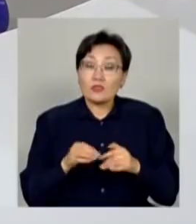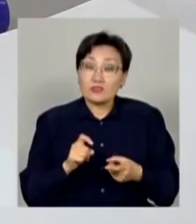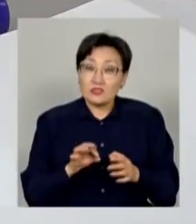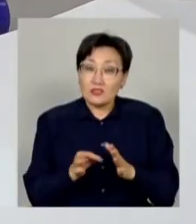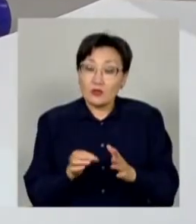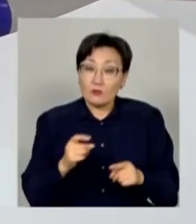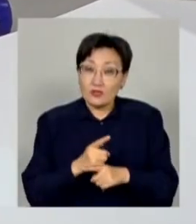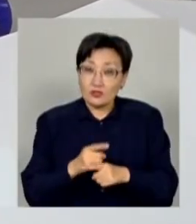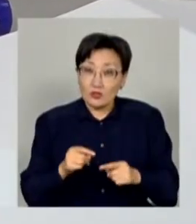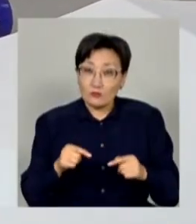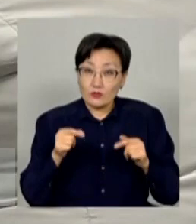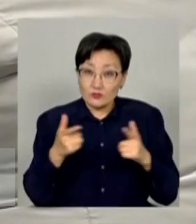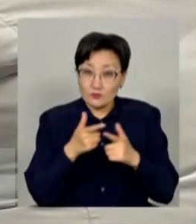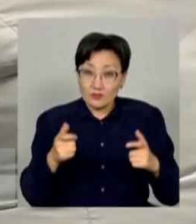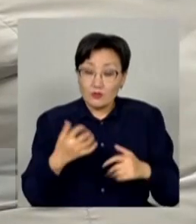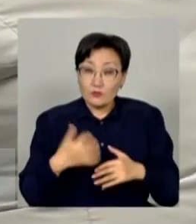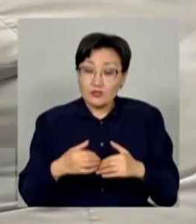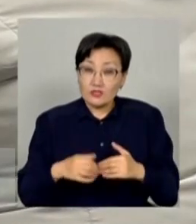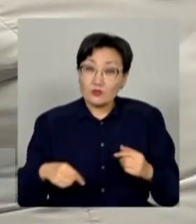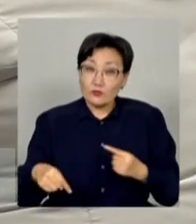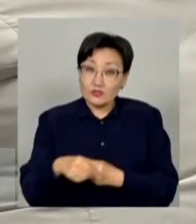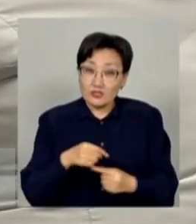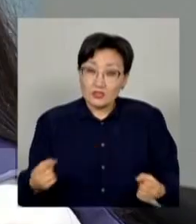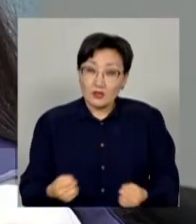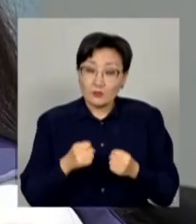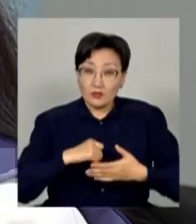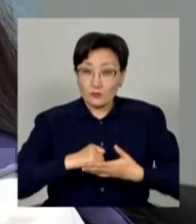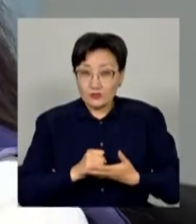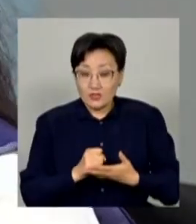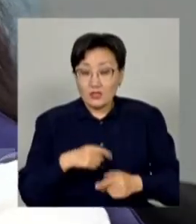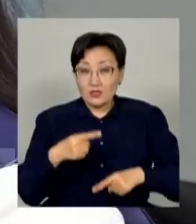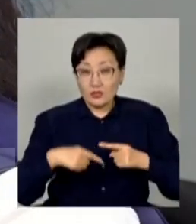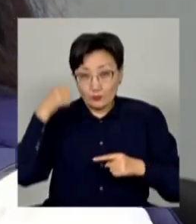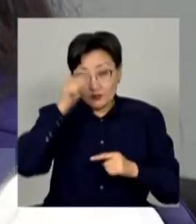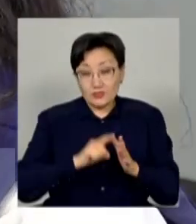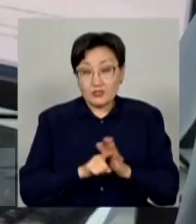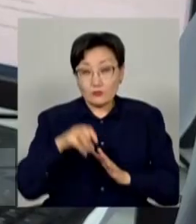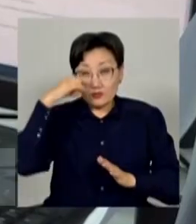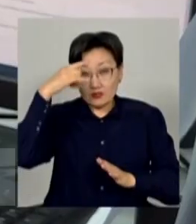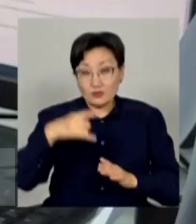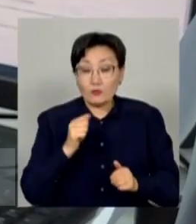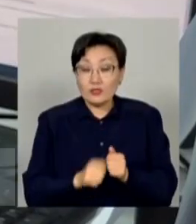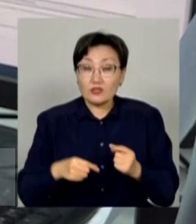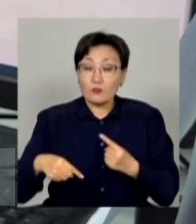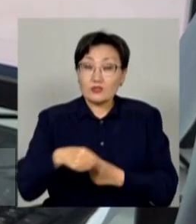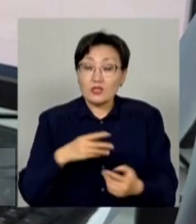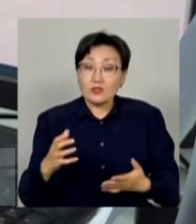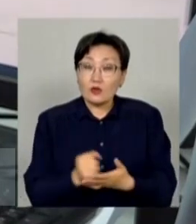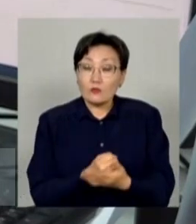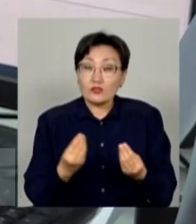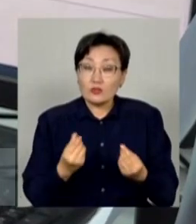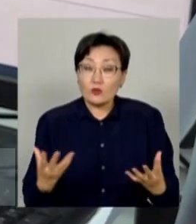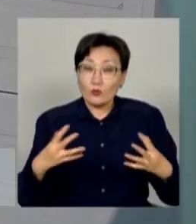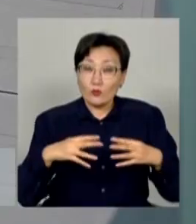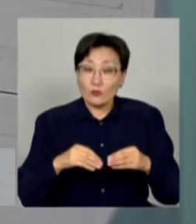еді. Бұл шешім шағын және орта бизнесті қолдау үшін қабылданған болатын. Ал келер жылдан бастап еліміздегі әр кәсіпкер тапқан табысын